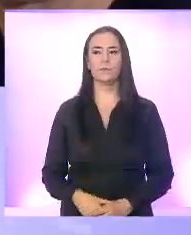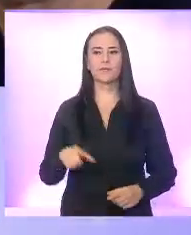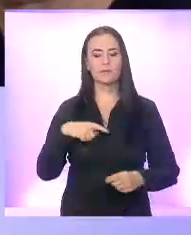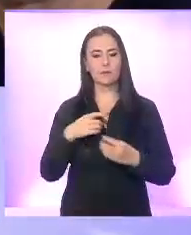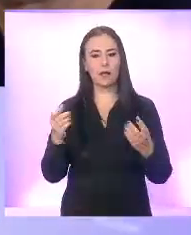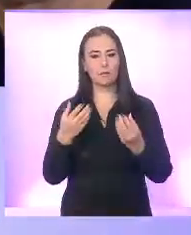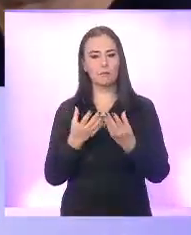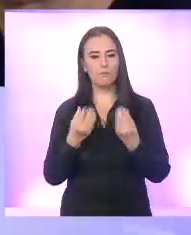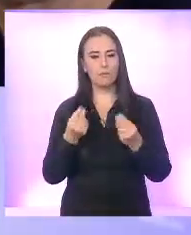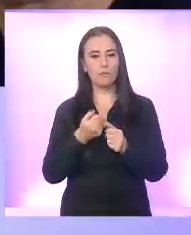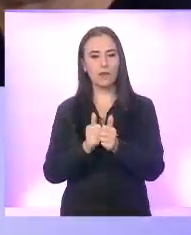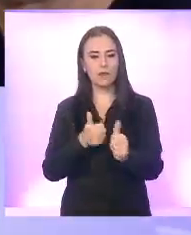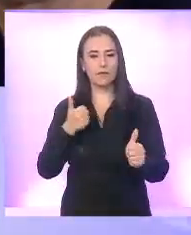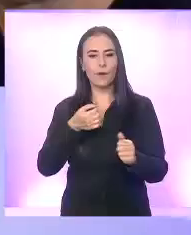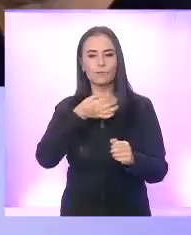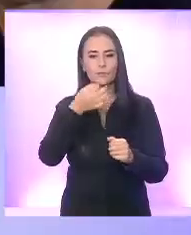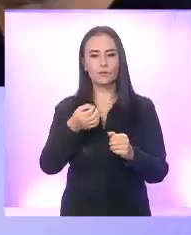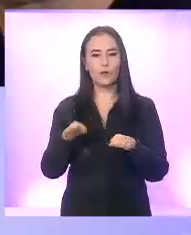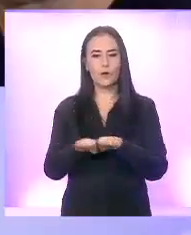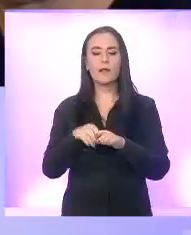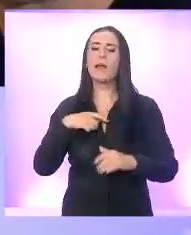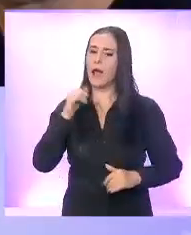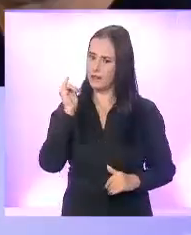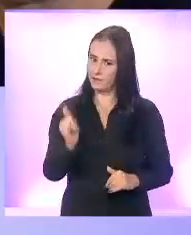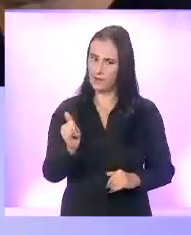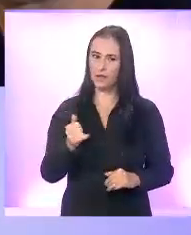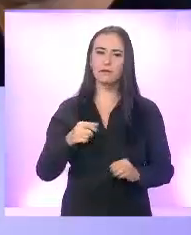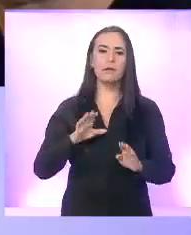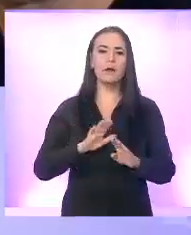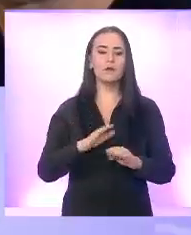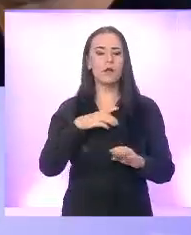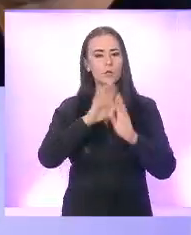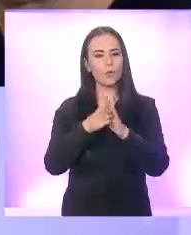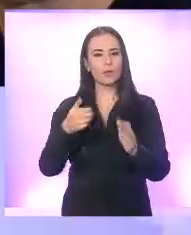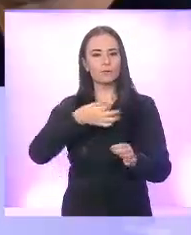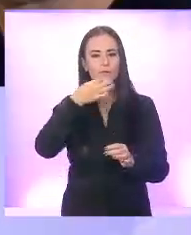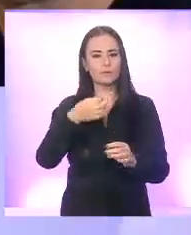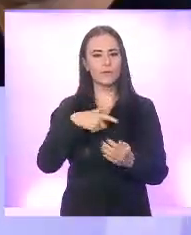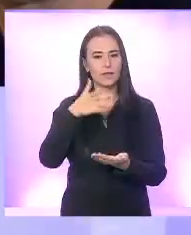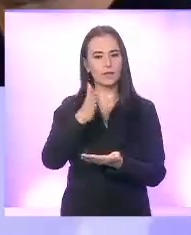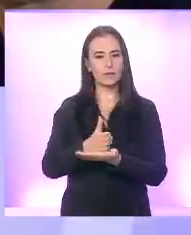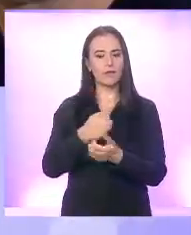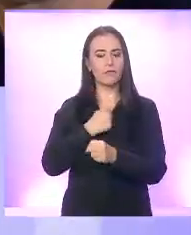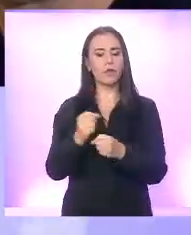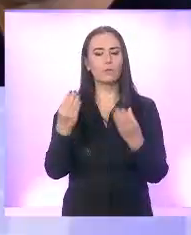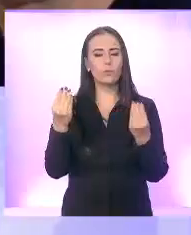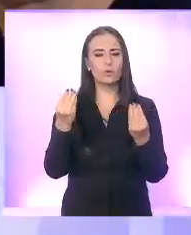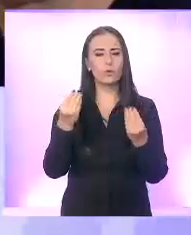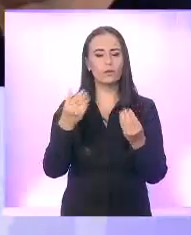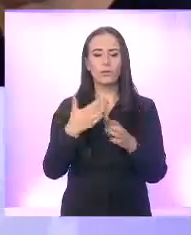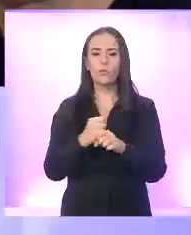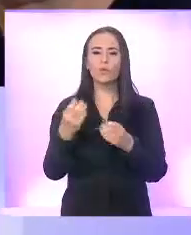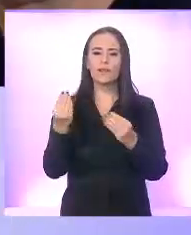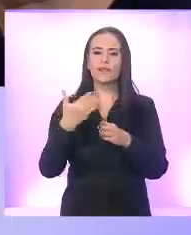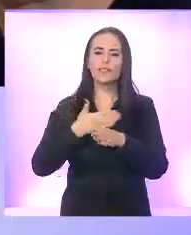Sunt foarte multe probleme așadar la căile ferate. Într-adevăr. Foarte multe probleme și le simțim cu toții, pentru că de foarte multe ori sunt întârzieri